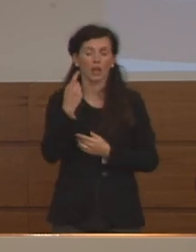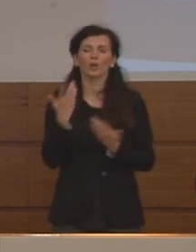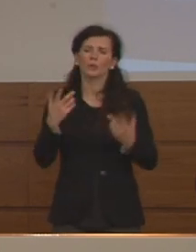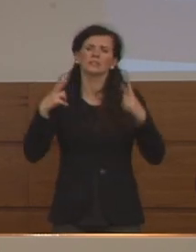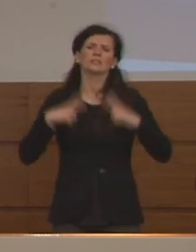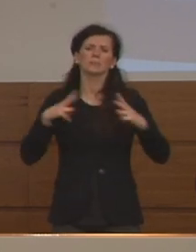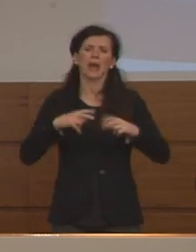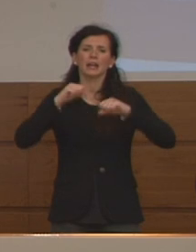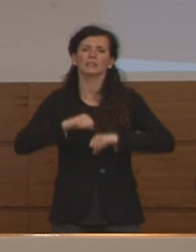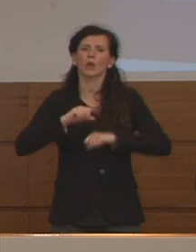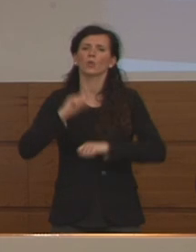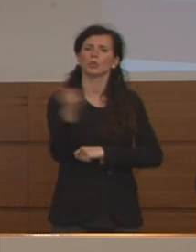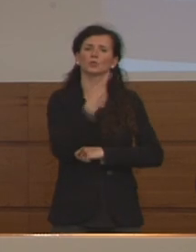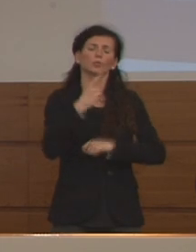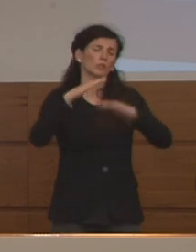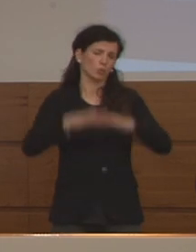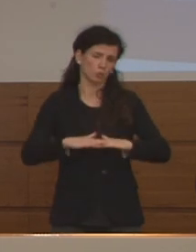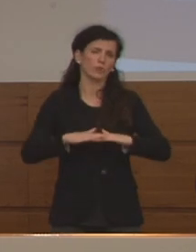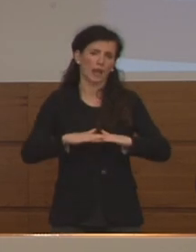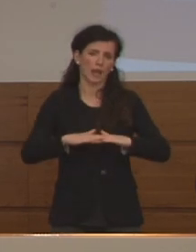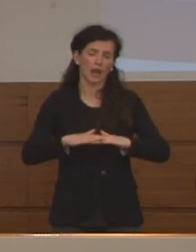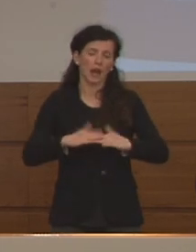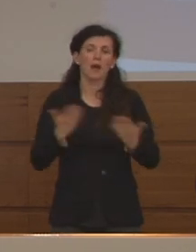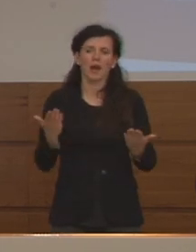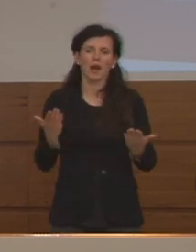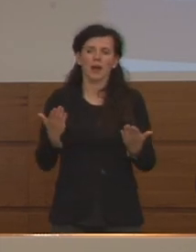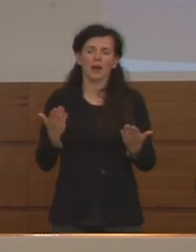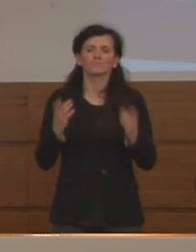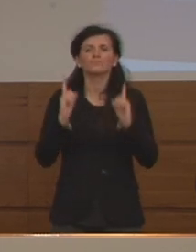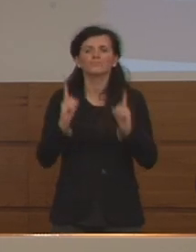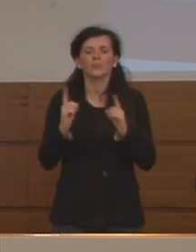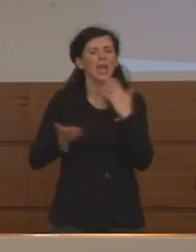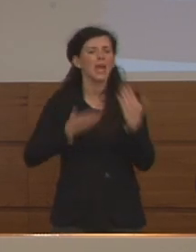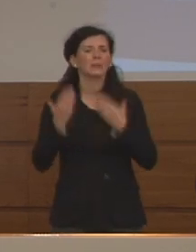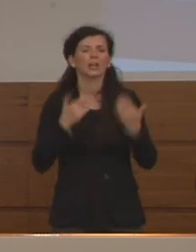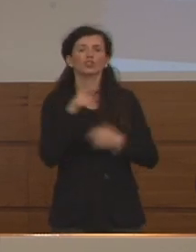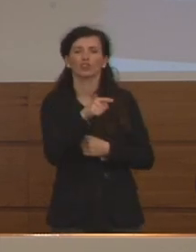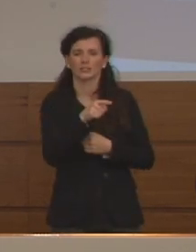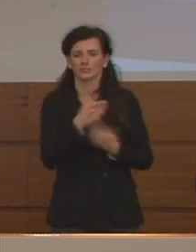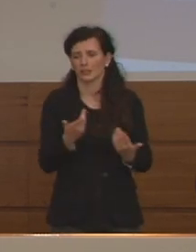salute di tutti sia tutelata al meglio però molto è dovuto proprio alla emergenzialità